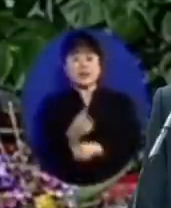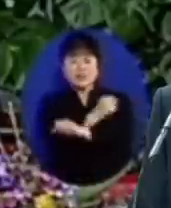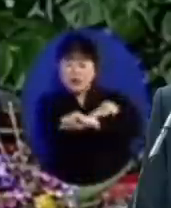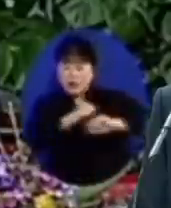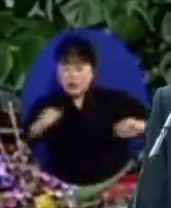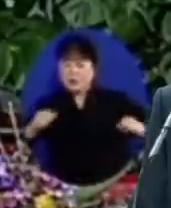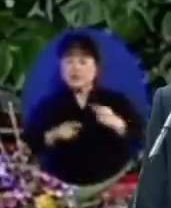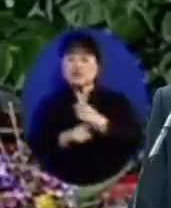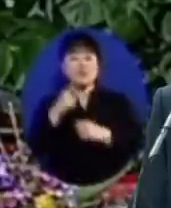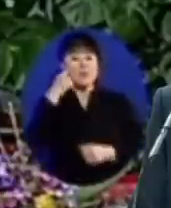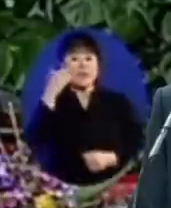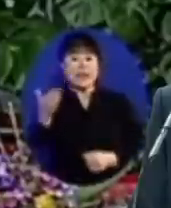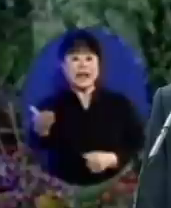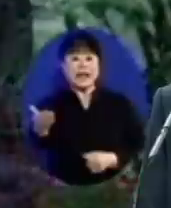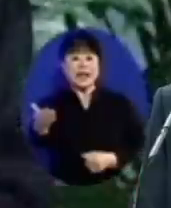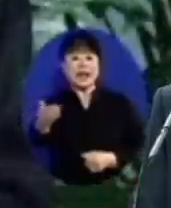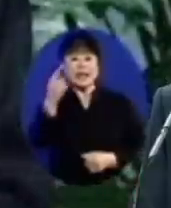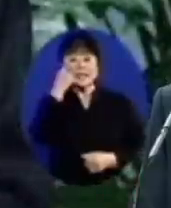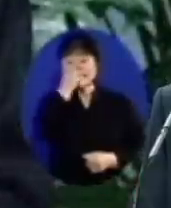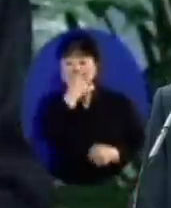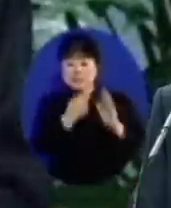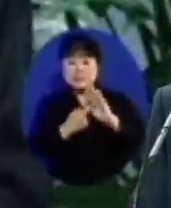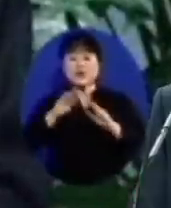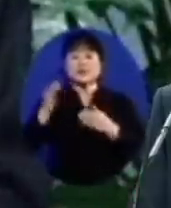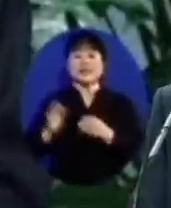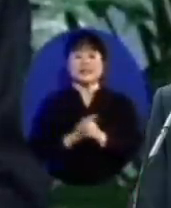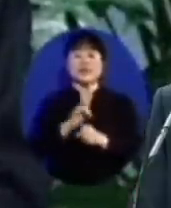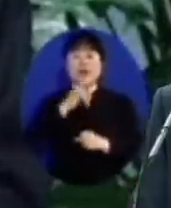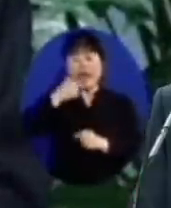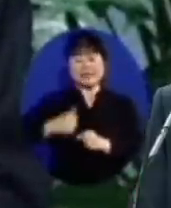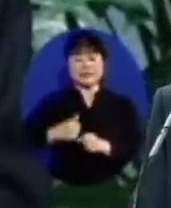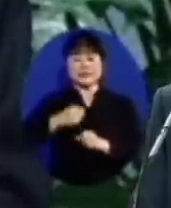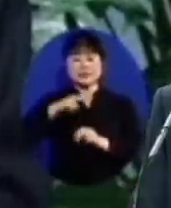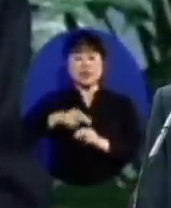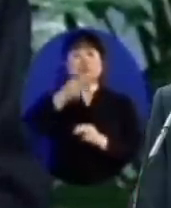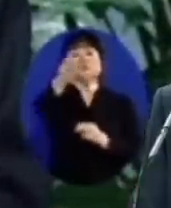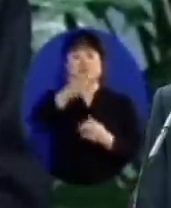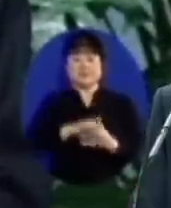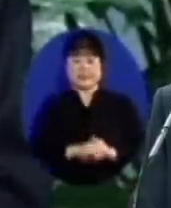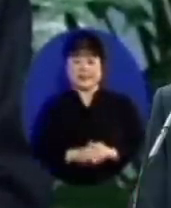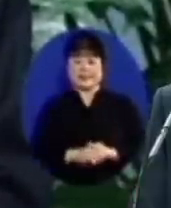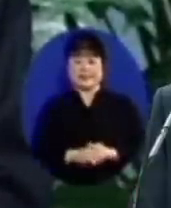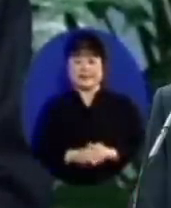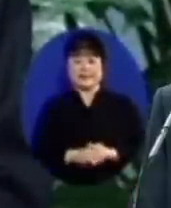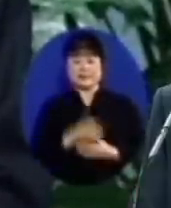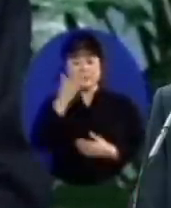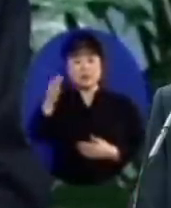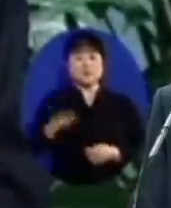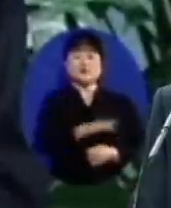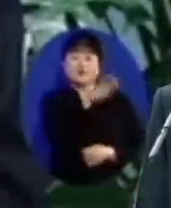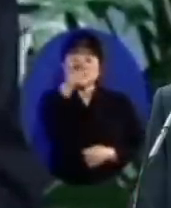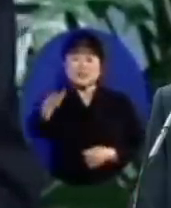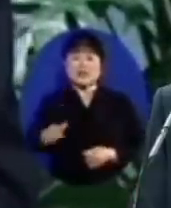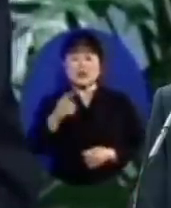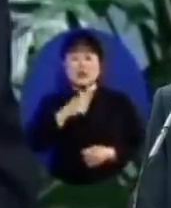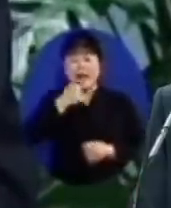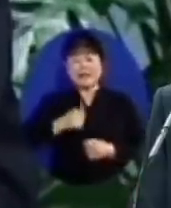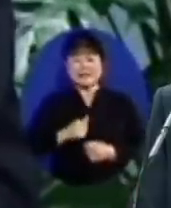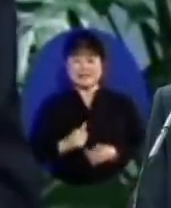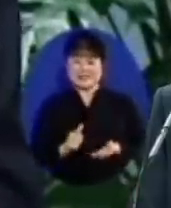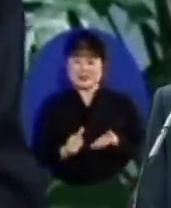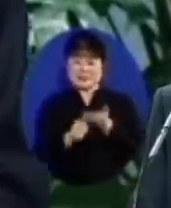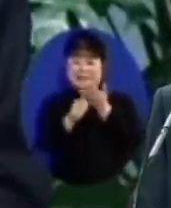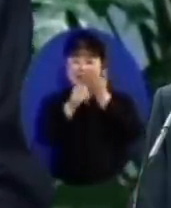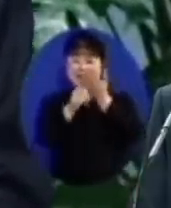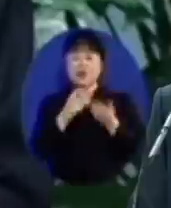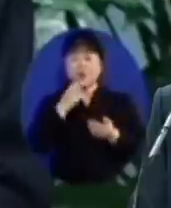넓으냐? 증명된 사랑으로 그 독생자를 우리에게 주셨은 것입니다. 여러분, 우리가 외아들을 기르는데